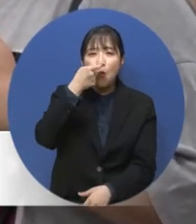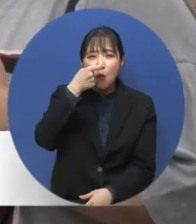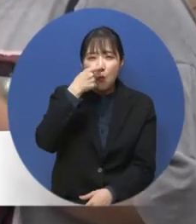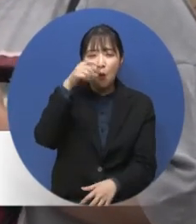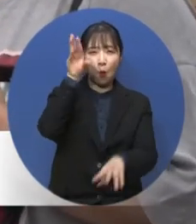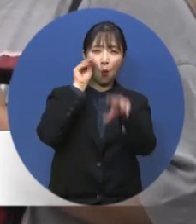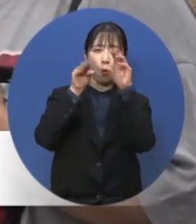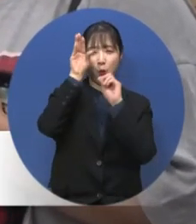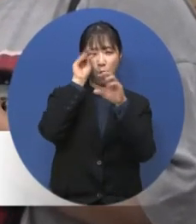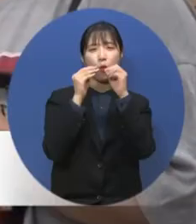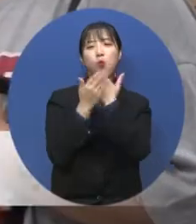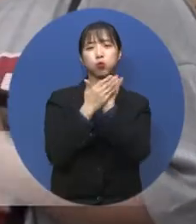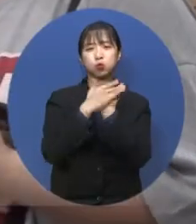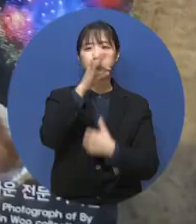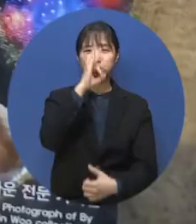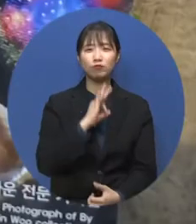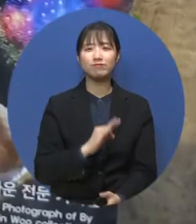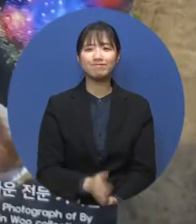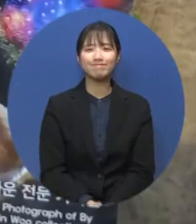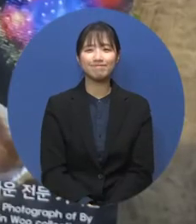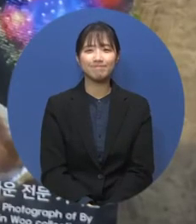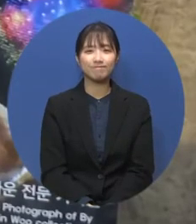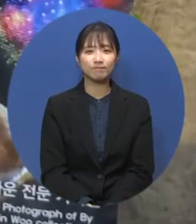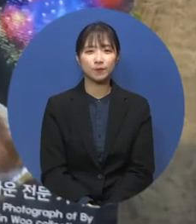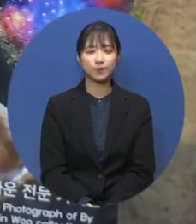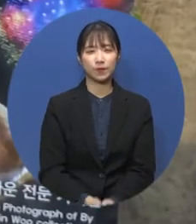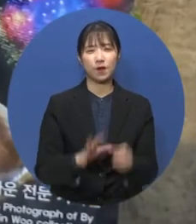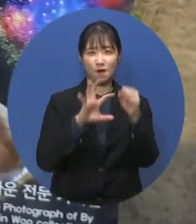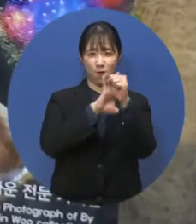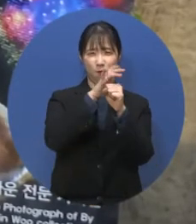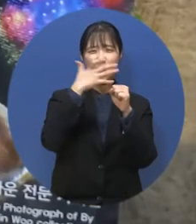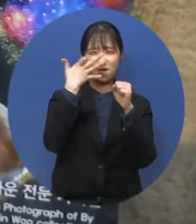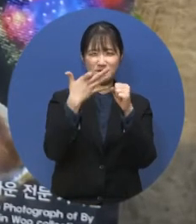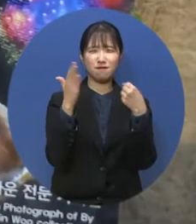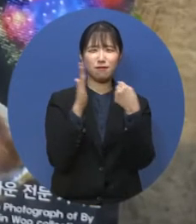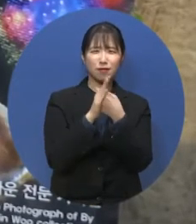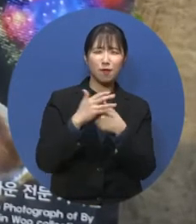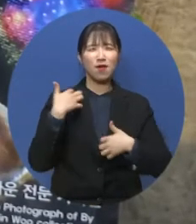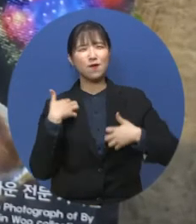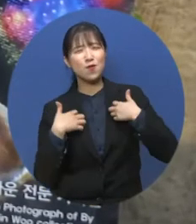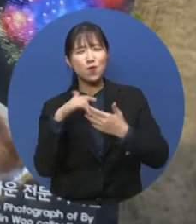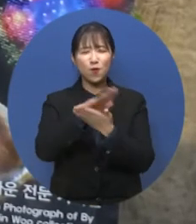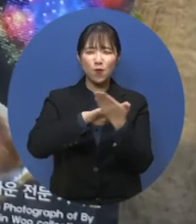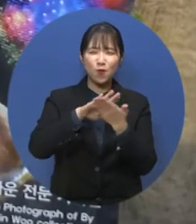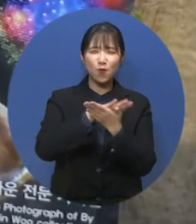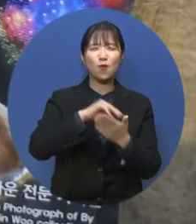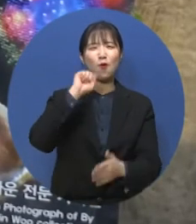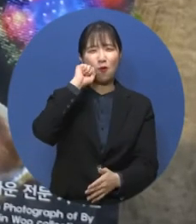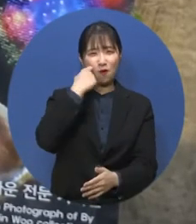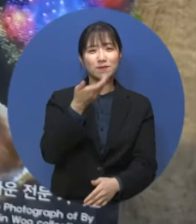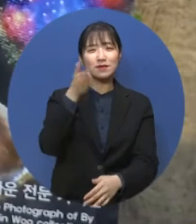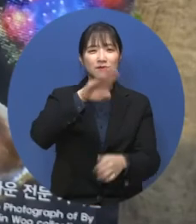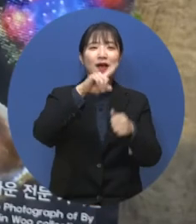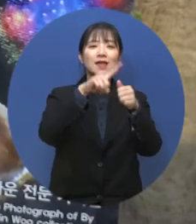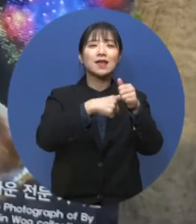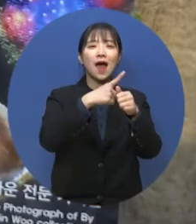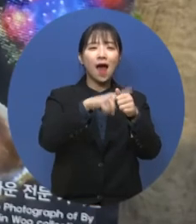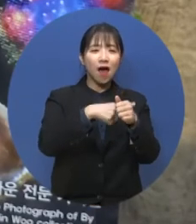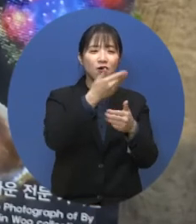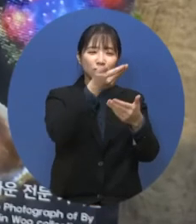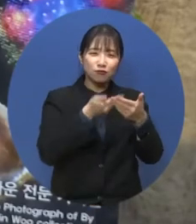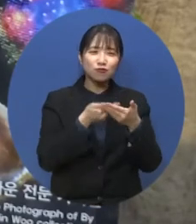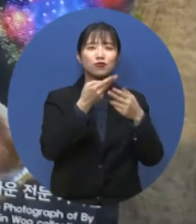학습적으로 되게 도움이 많이 된 것 같아요. 코로나19로 인해 여가 생활이 위축된 이때 자연이 준 선물 오지의